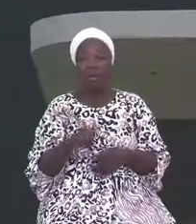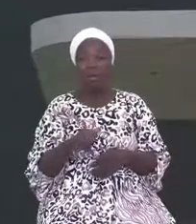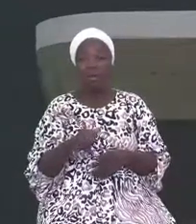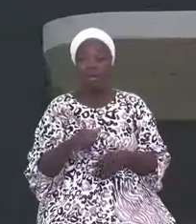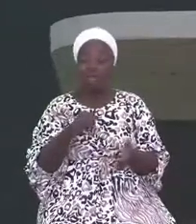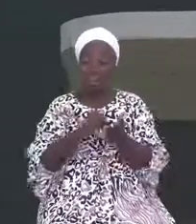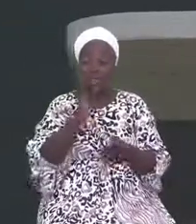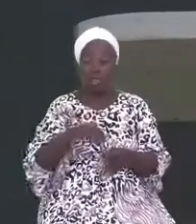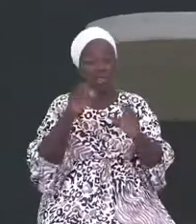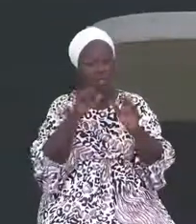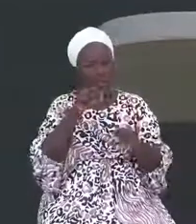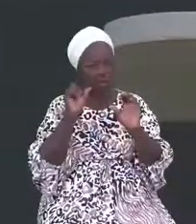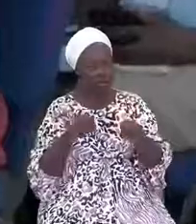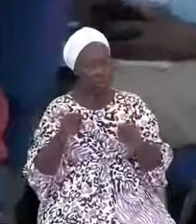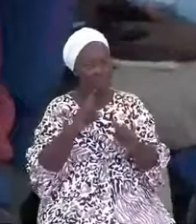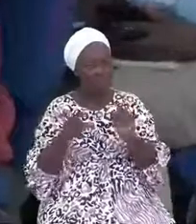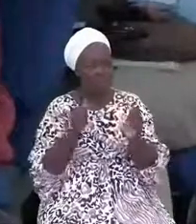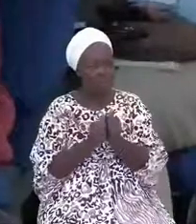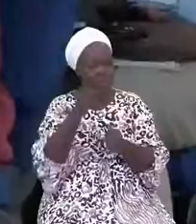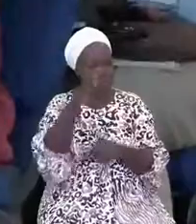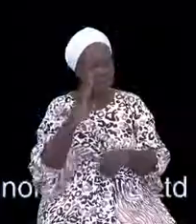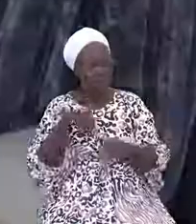ta famille, dans ton ministère,